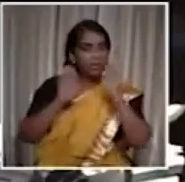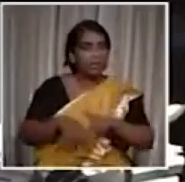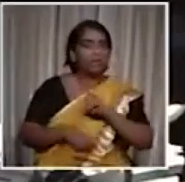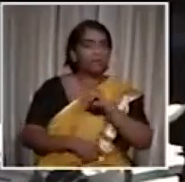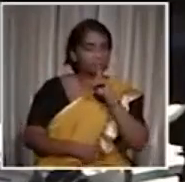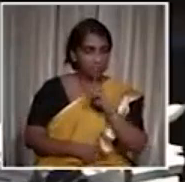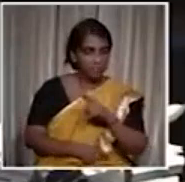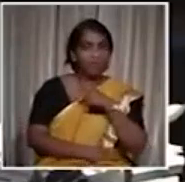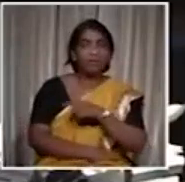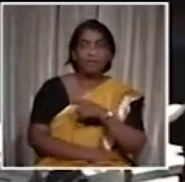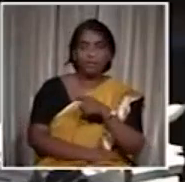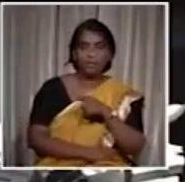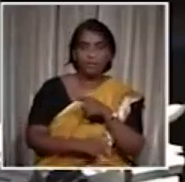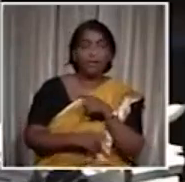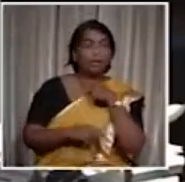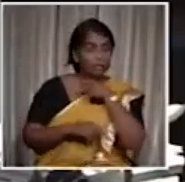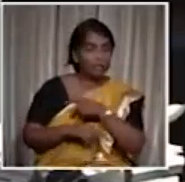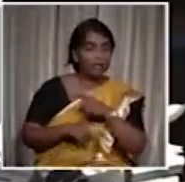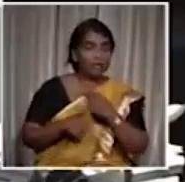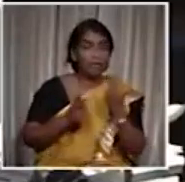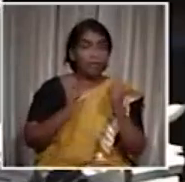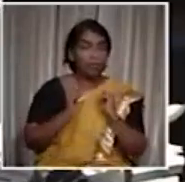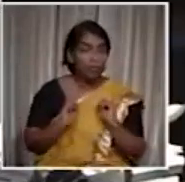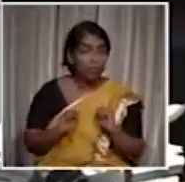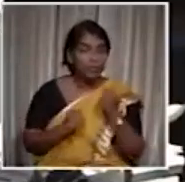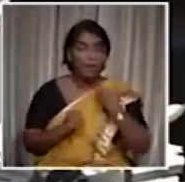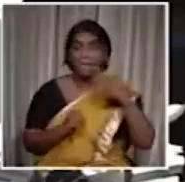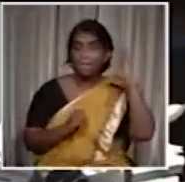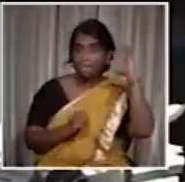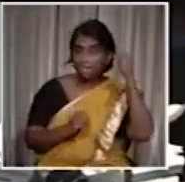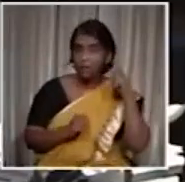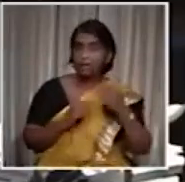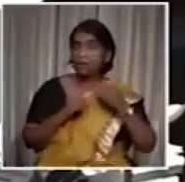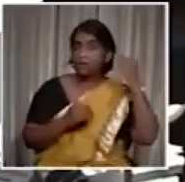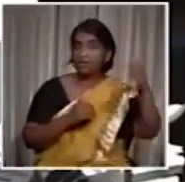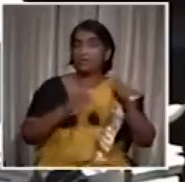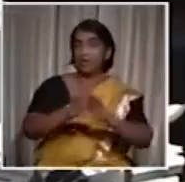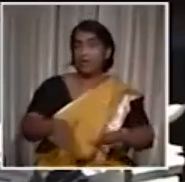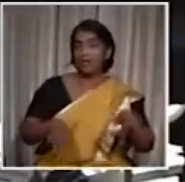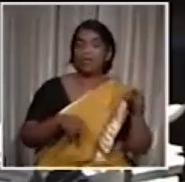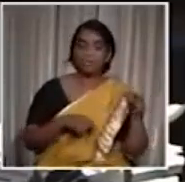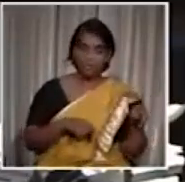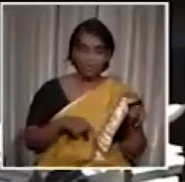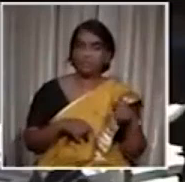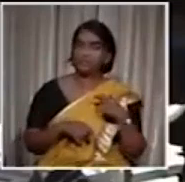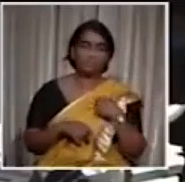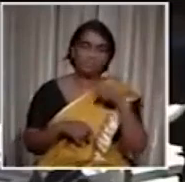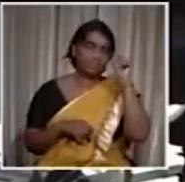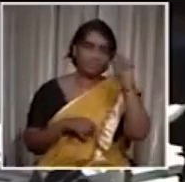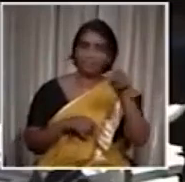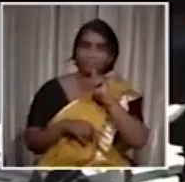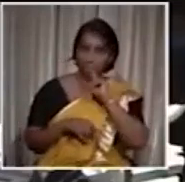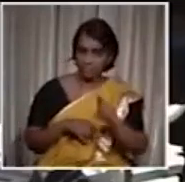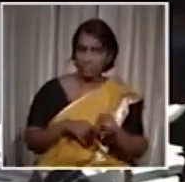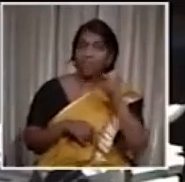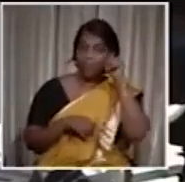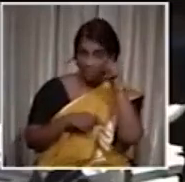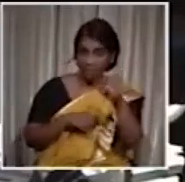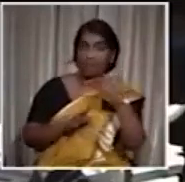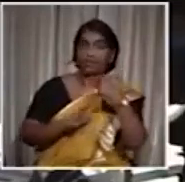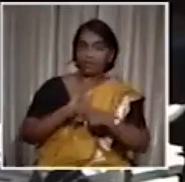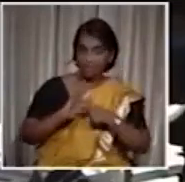කියනවා එතුමා මේ ධර්ණ ප්‍රයත්නේ ප්‍රතිඵල ලැබෙන්නේ අනාගත දරුවන්ට කියනවා මම එතුමාට කියන්න කැමතියි ඔබතුමා